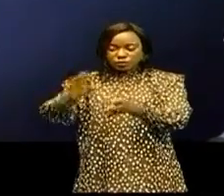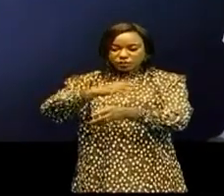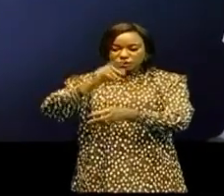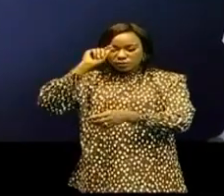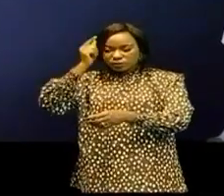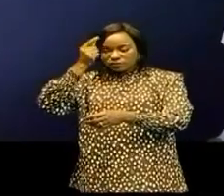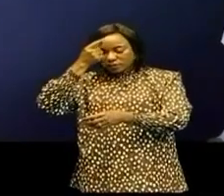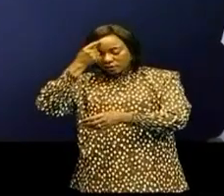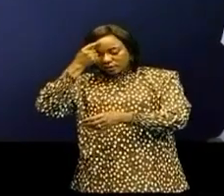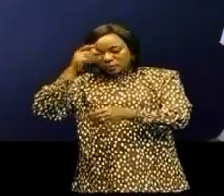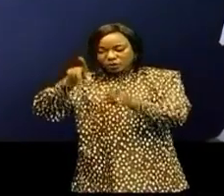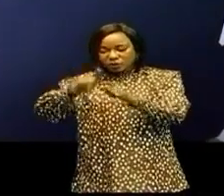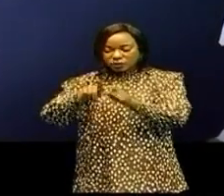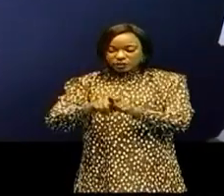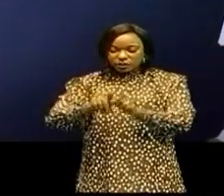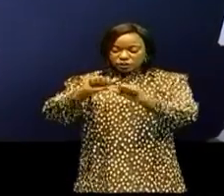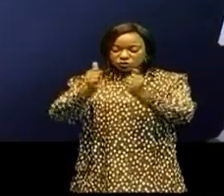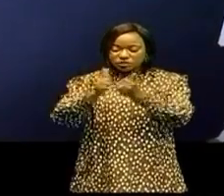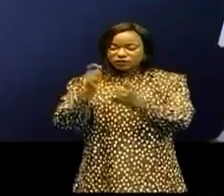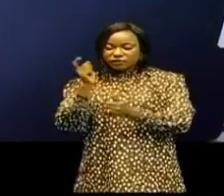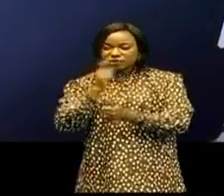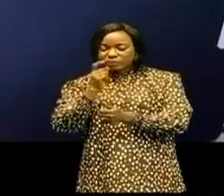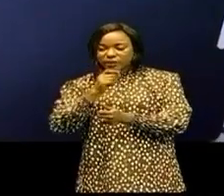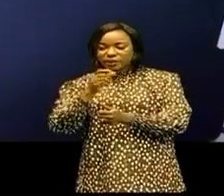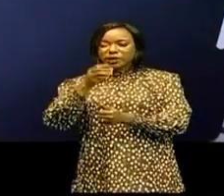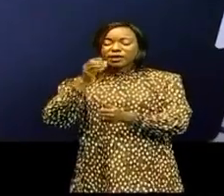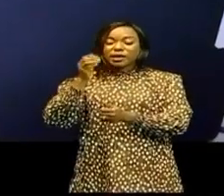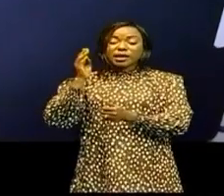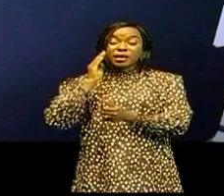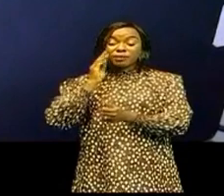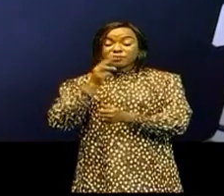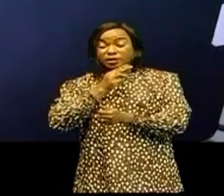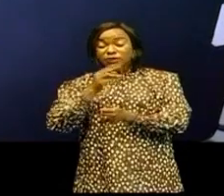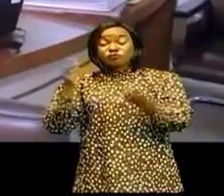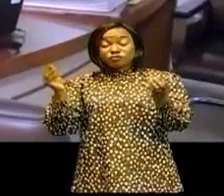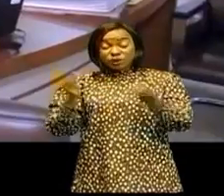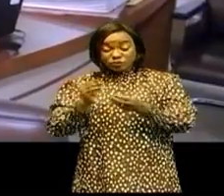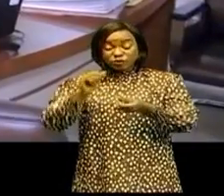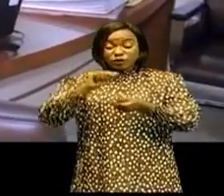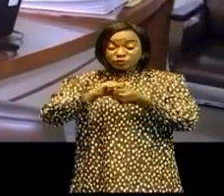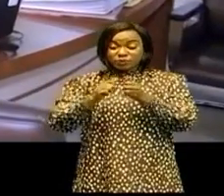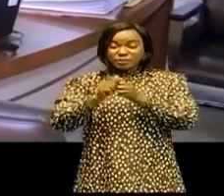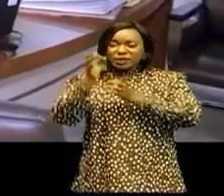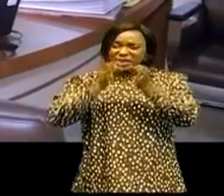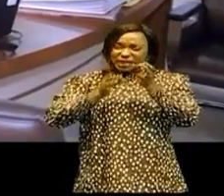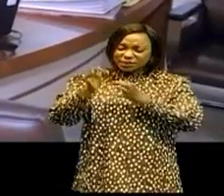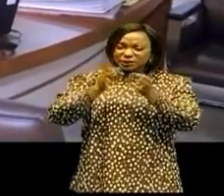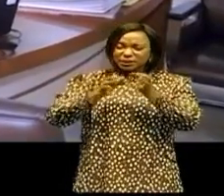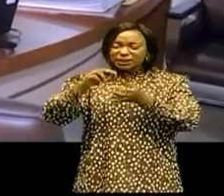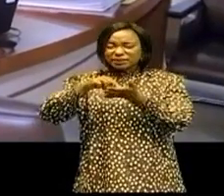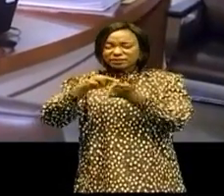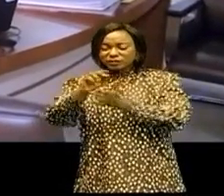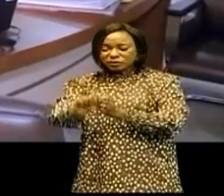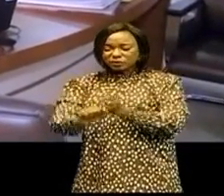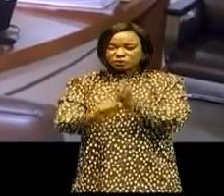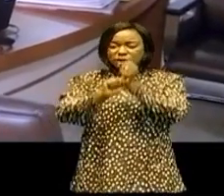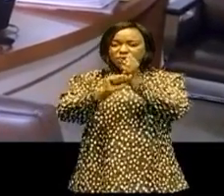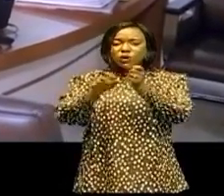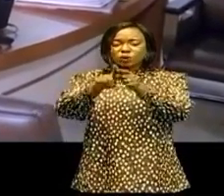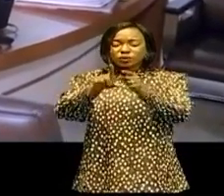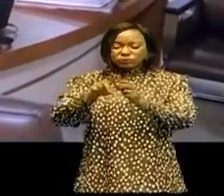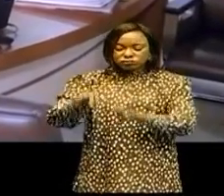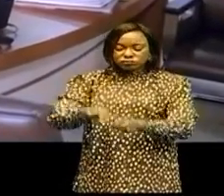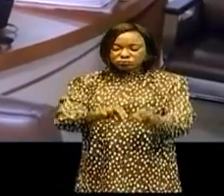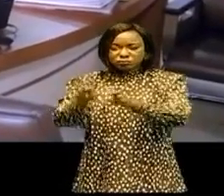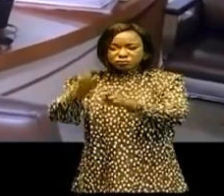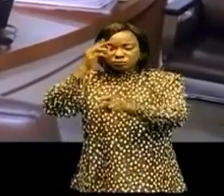à la brasserie. Si cette situation est justifiée par le manque d'anticipation et d'initiative